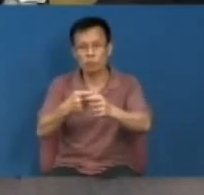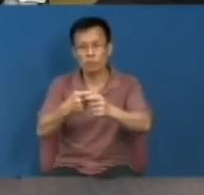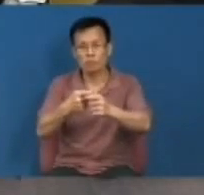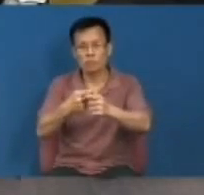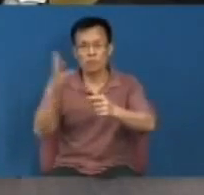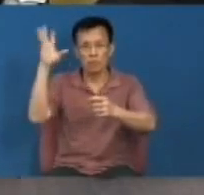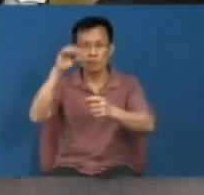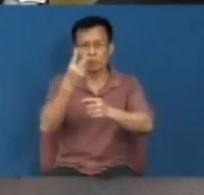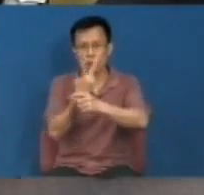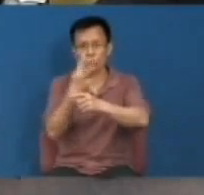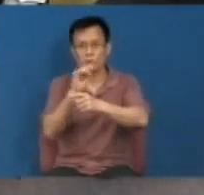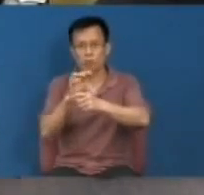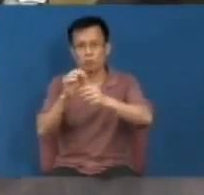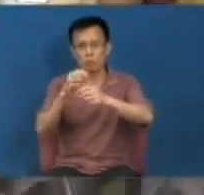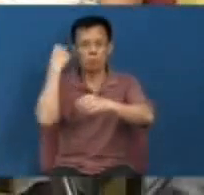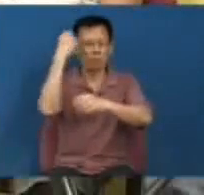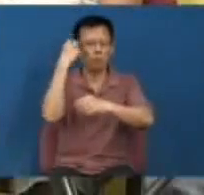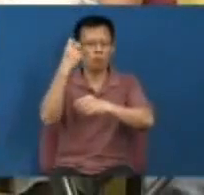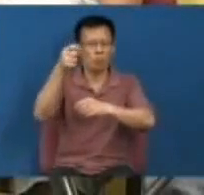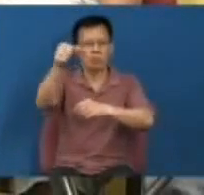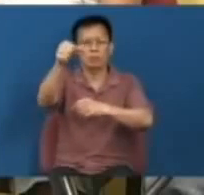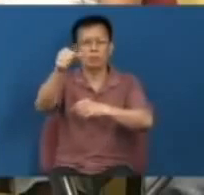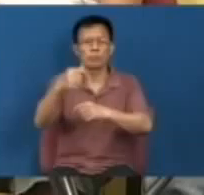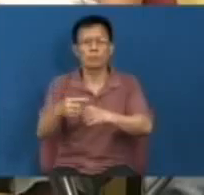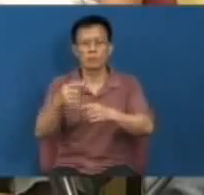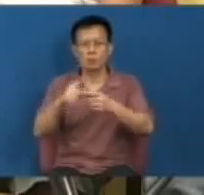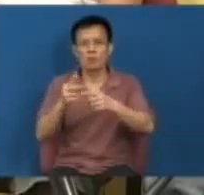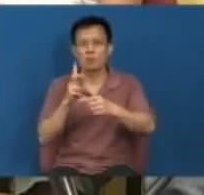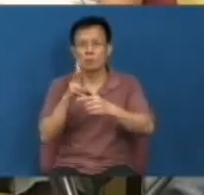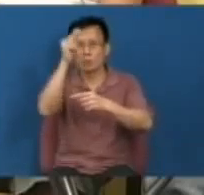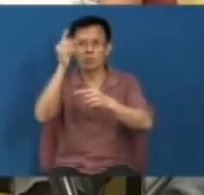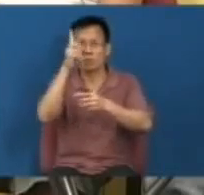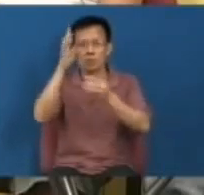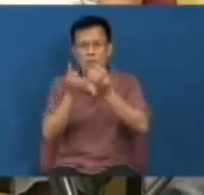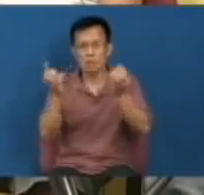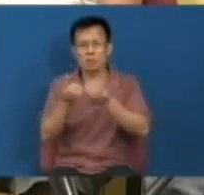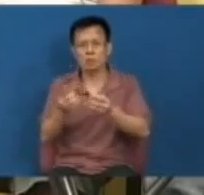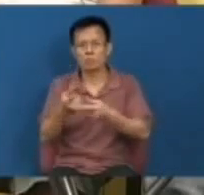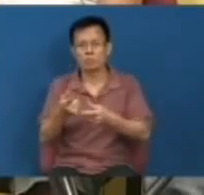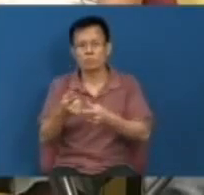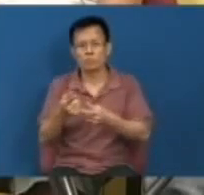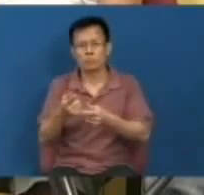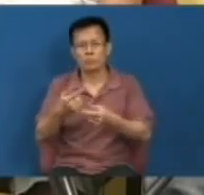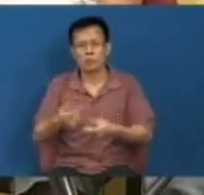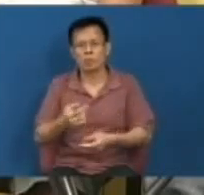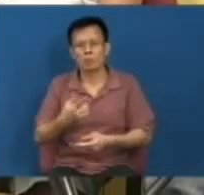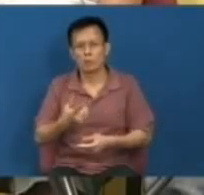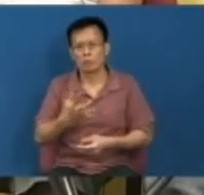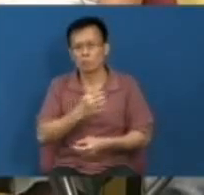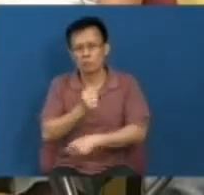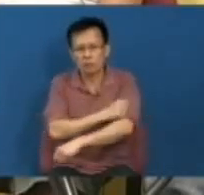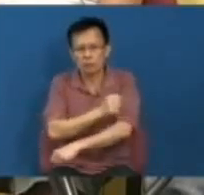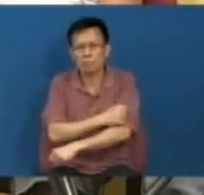晚深夜2點喎，即係咁樣搞法，一時又整天線，一時又整電腦線，即係搞到我而家我真係好辛苦，我